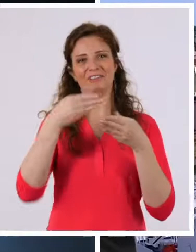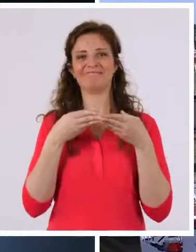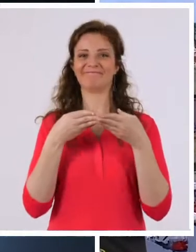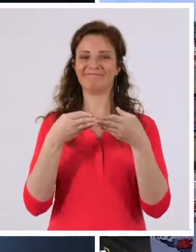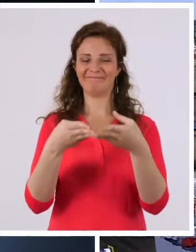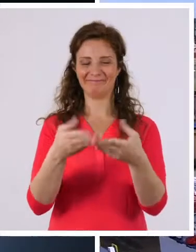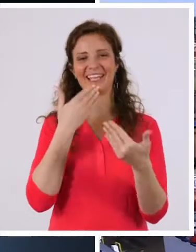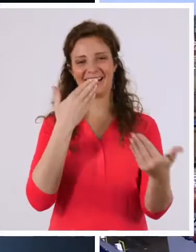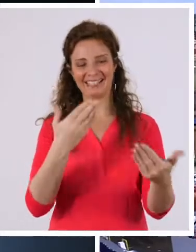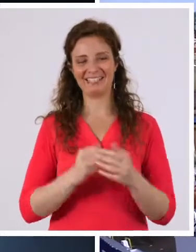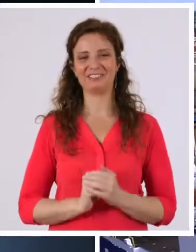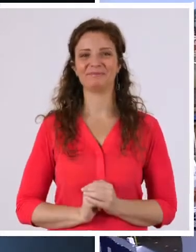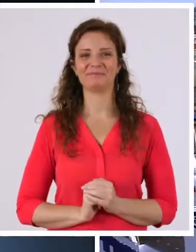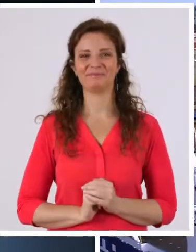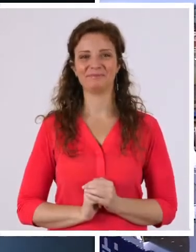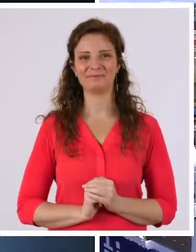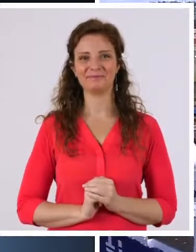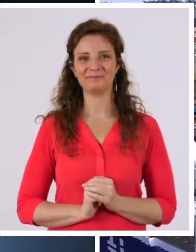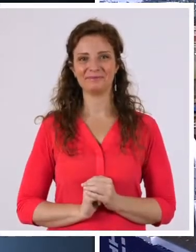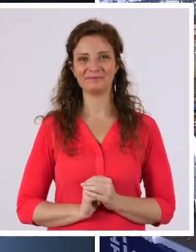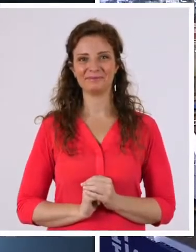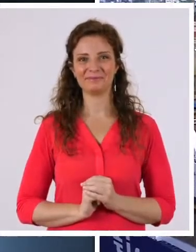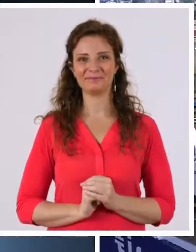vostro vettore preferito.